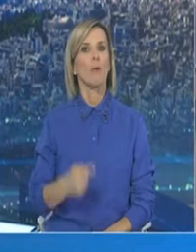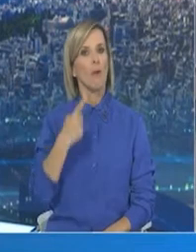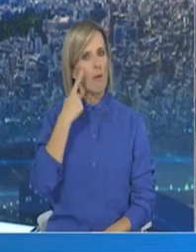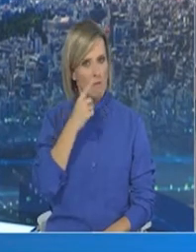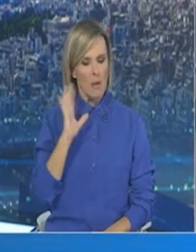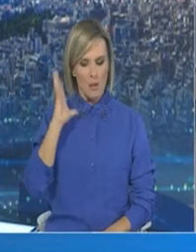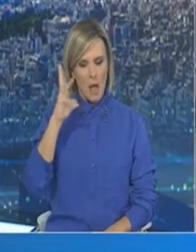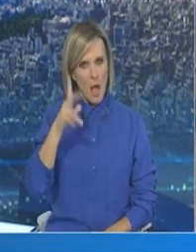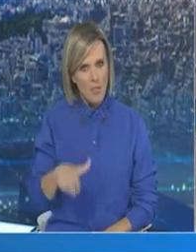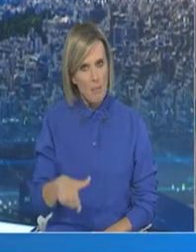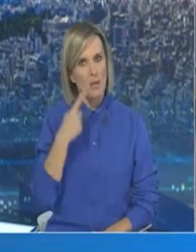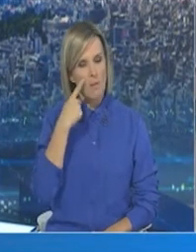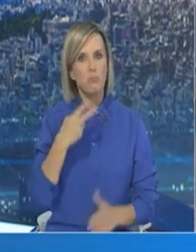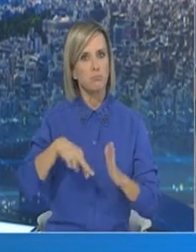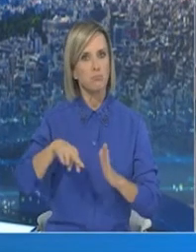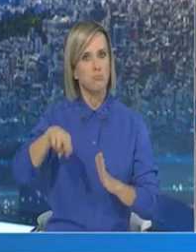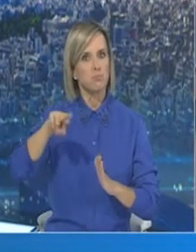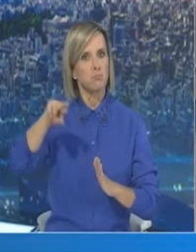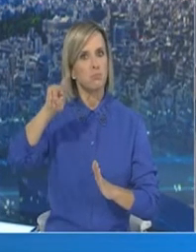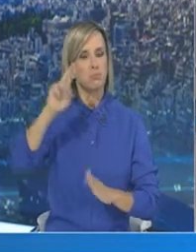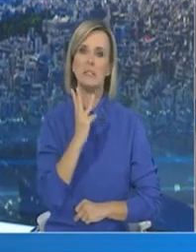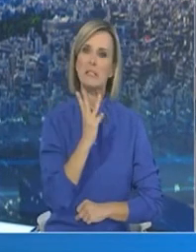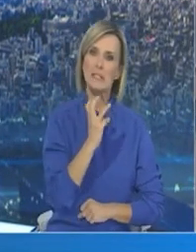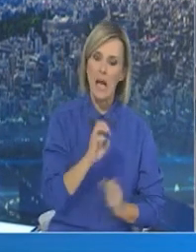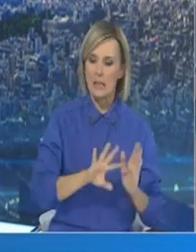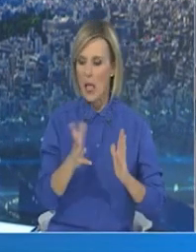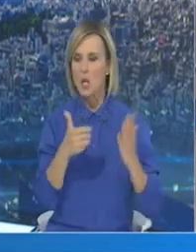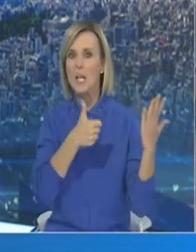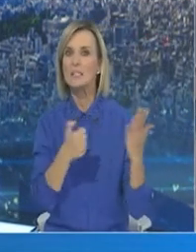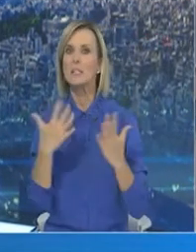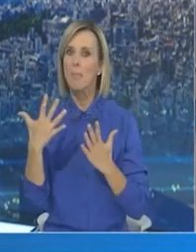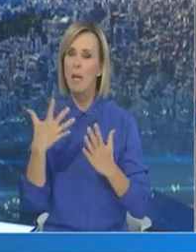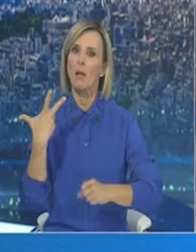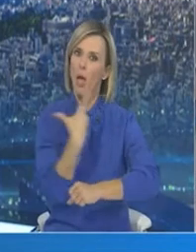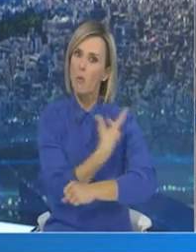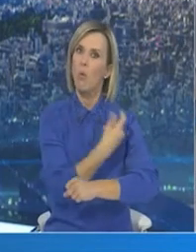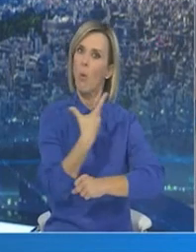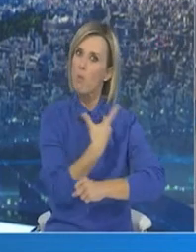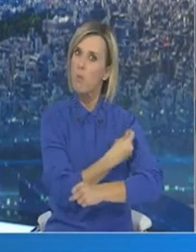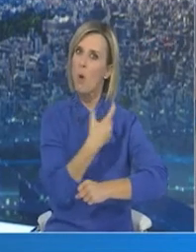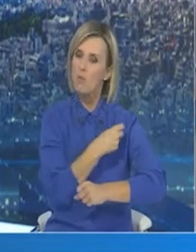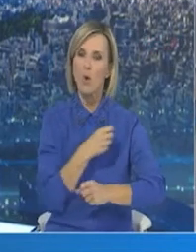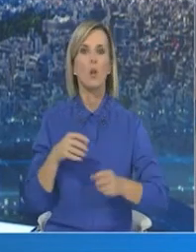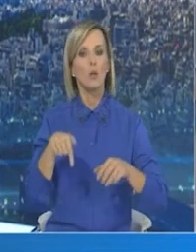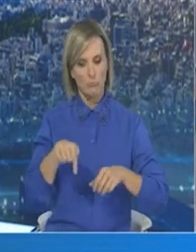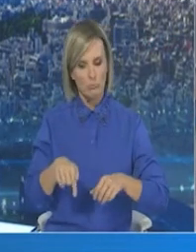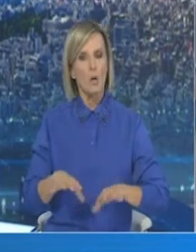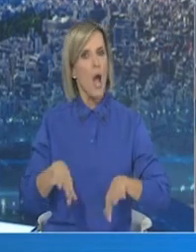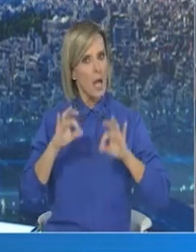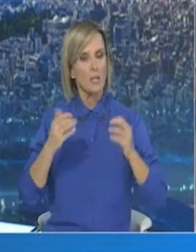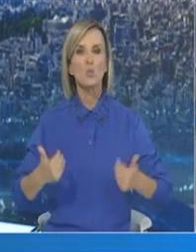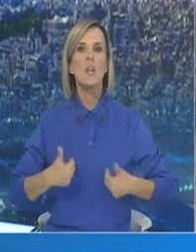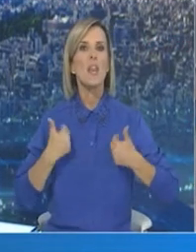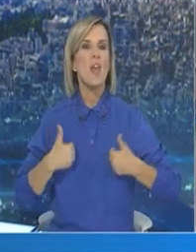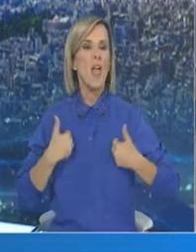αύξηση της εμβολιαστικής κάλυψης στους συμπολίτες μας 30-65 ετών, ενώ σχετικά πρόσφατα άρχισαν να εμβολιάζονται και οι νέοι μας